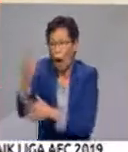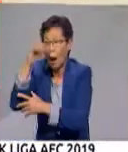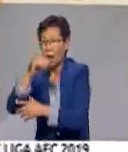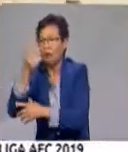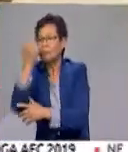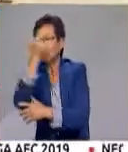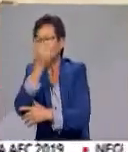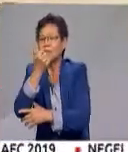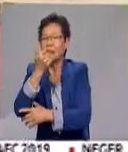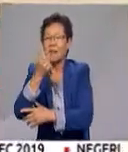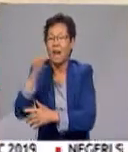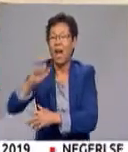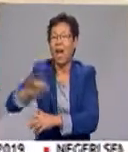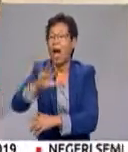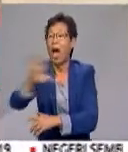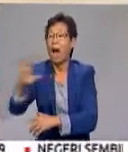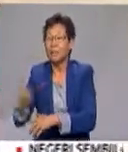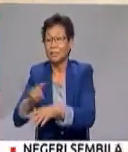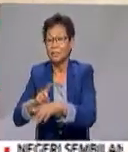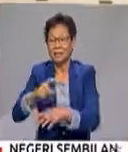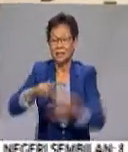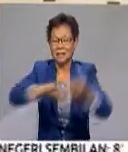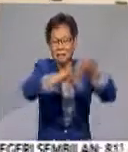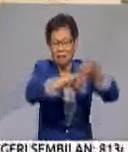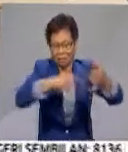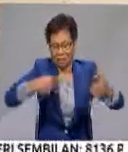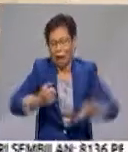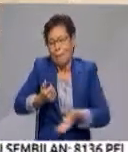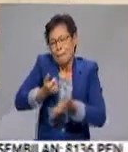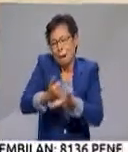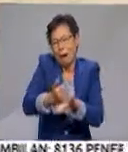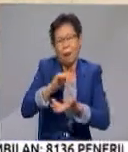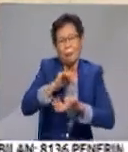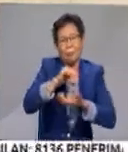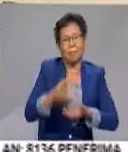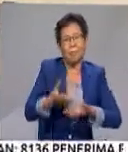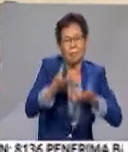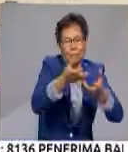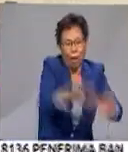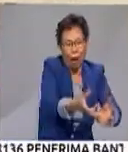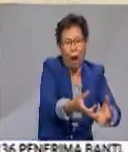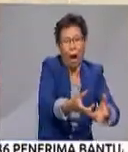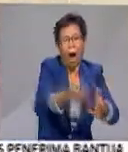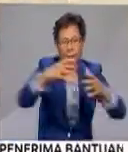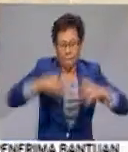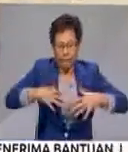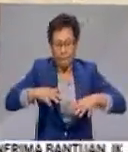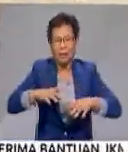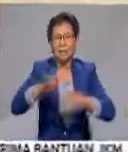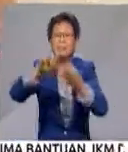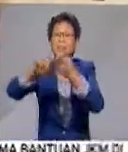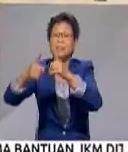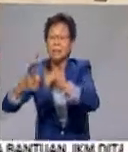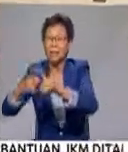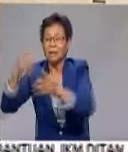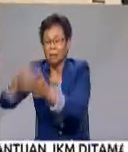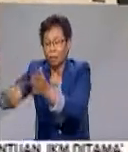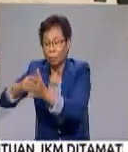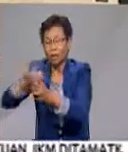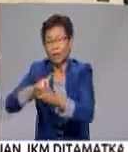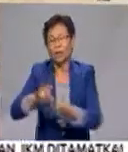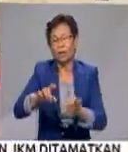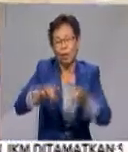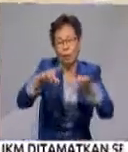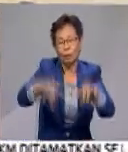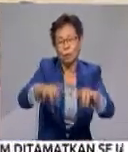Afrika di Shanghai, China yang meminta bantuan untuk menyerahkan pakaian berkenaan kepada saudara di Melbourne. Dia ditahan di terminal